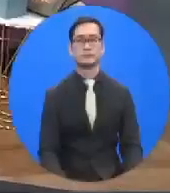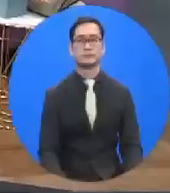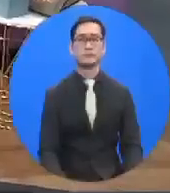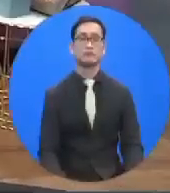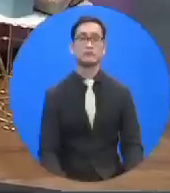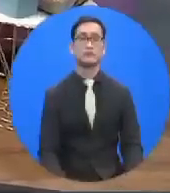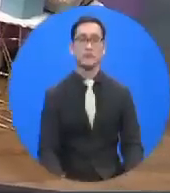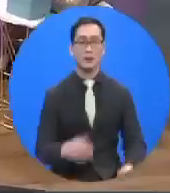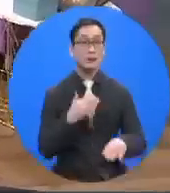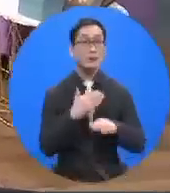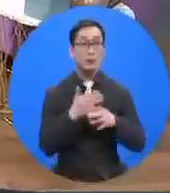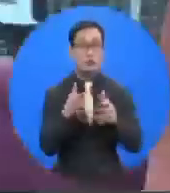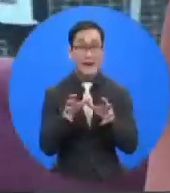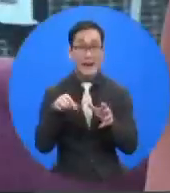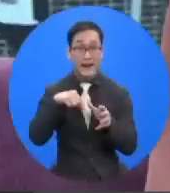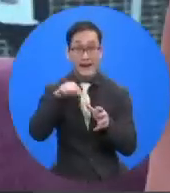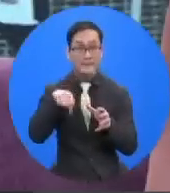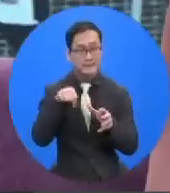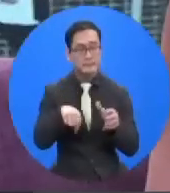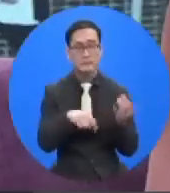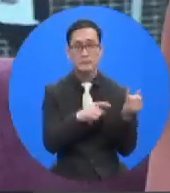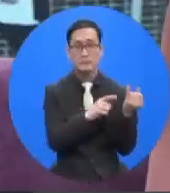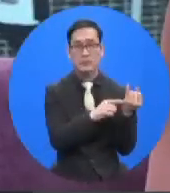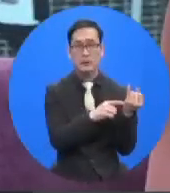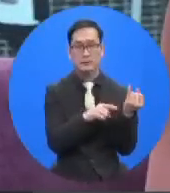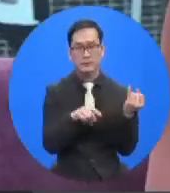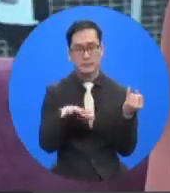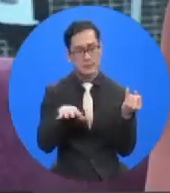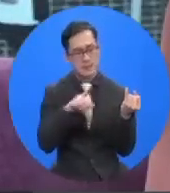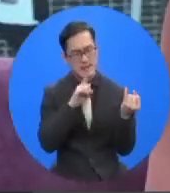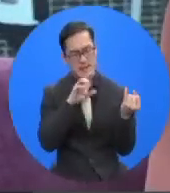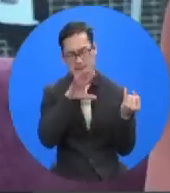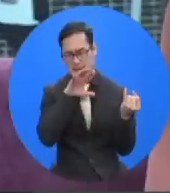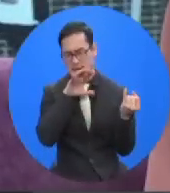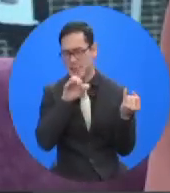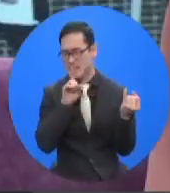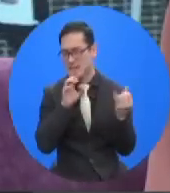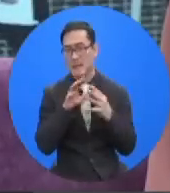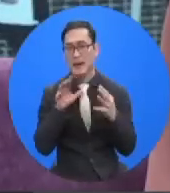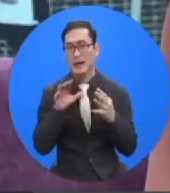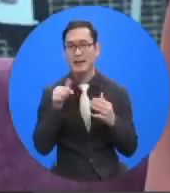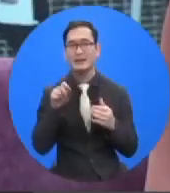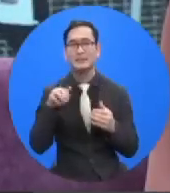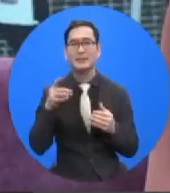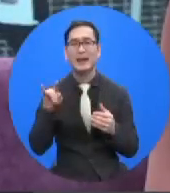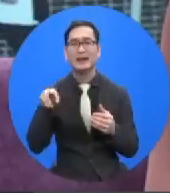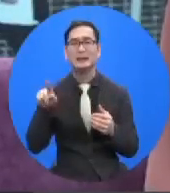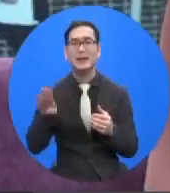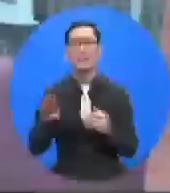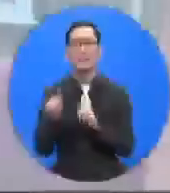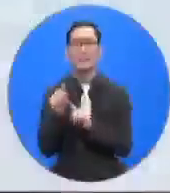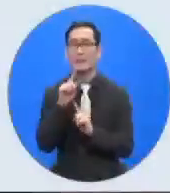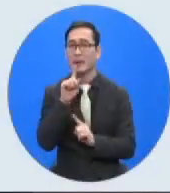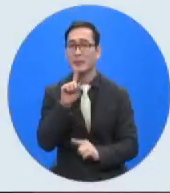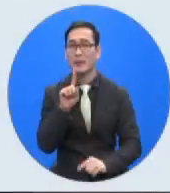그리고 민주당 당 내에서도 손혜원의 의원에 대한 비판적인 목소리가 나왔습니다. 금태섭 의원의 이야기도 들어보시죠.